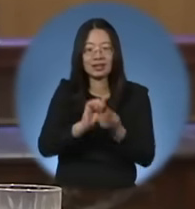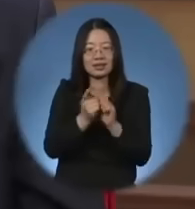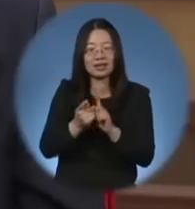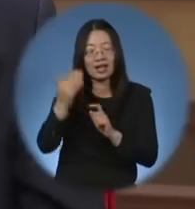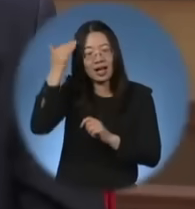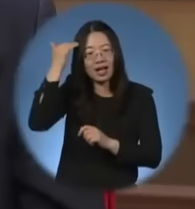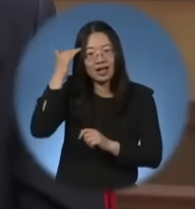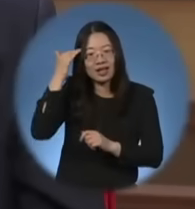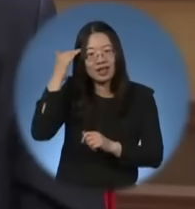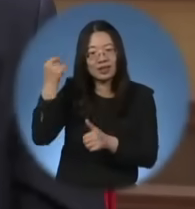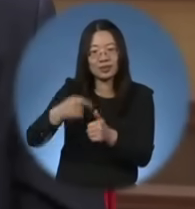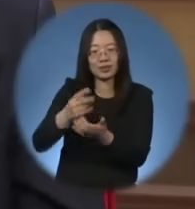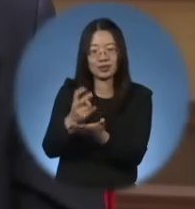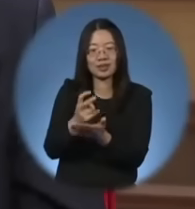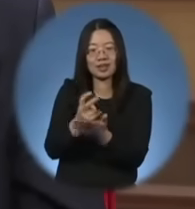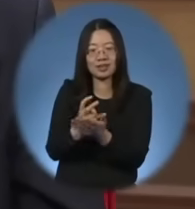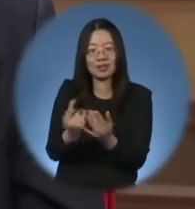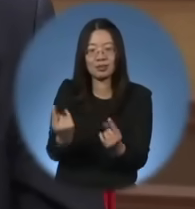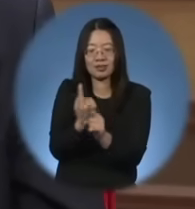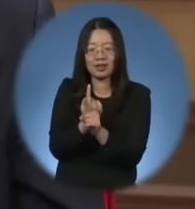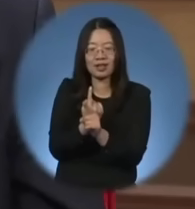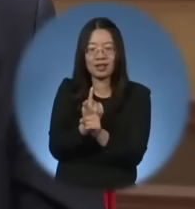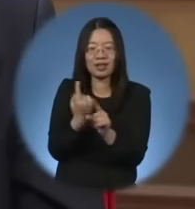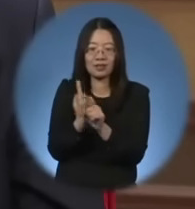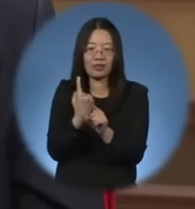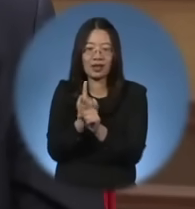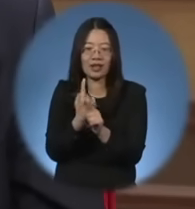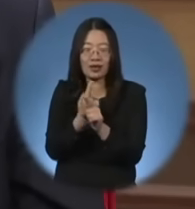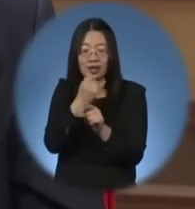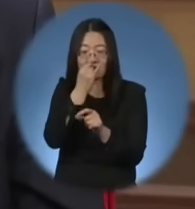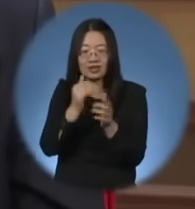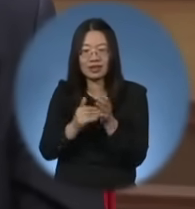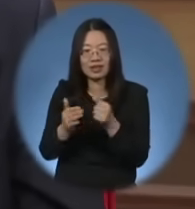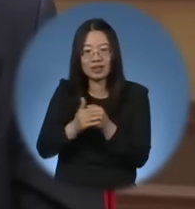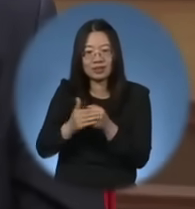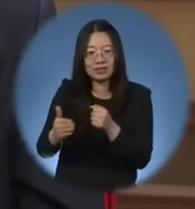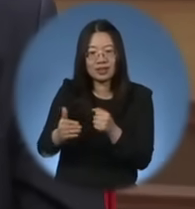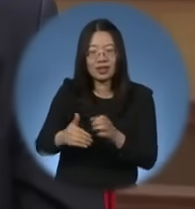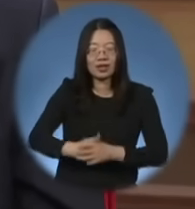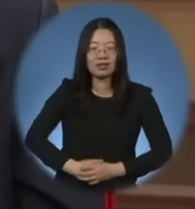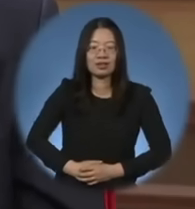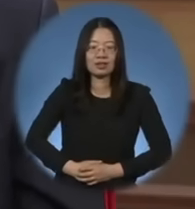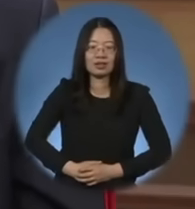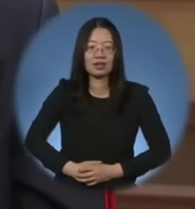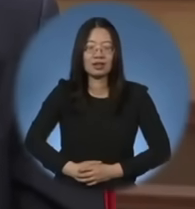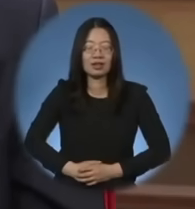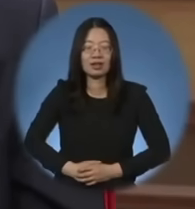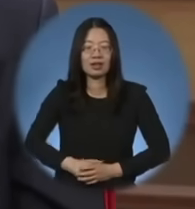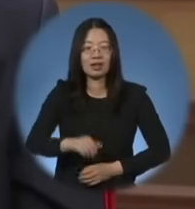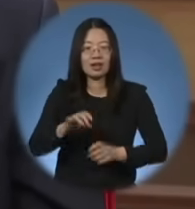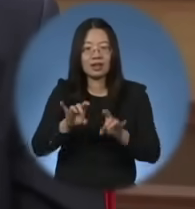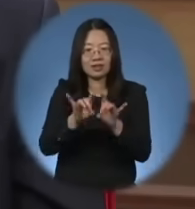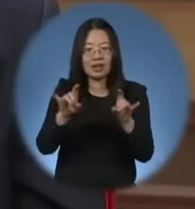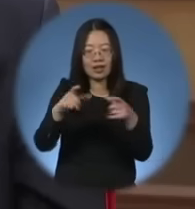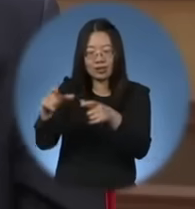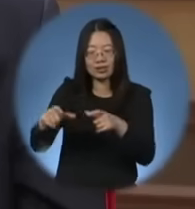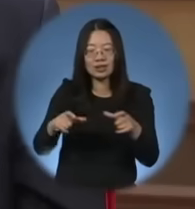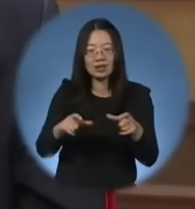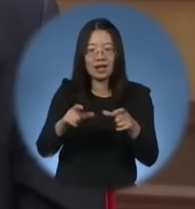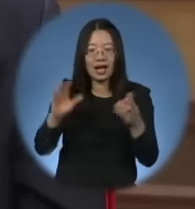대신에 한국의 교육 제도를 조 개선을 해서 바꿔죠 또 뭐 각 곳에